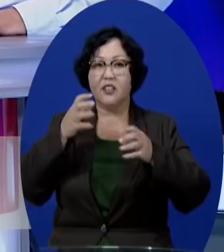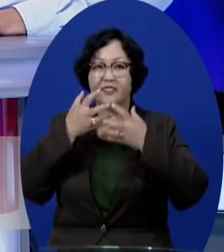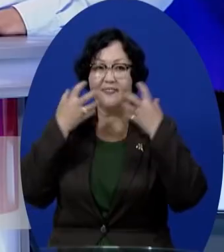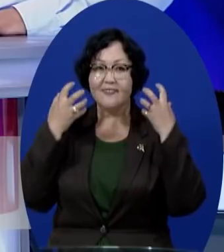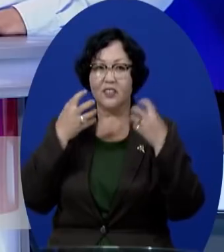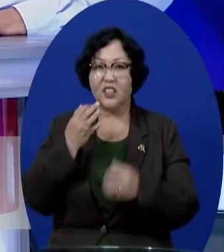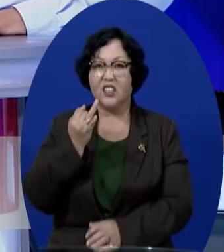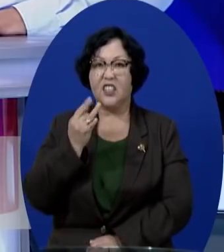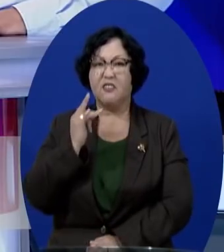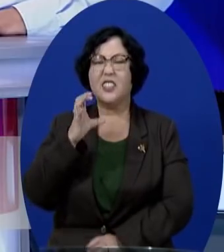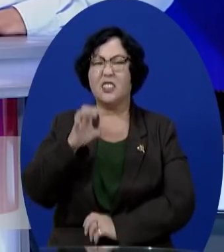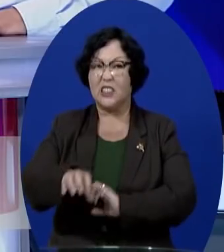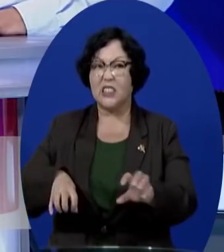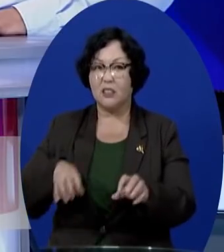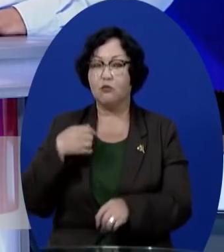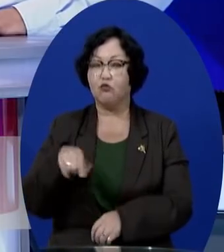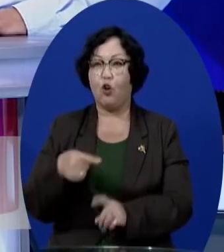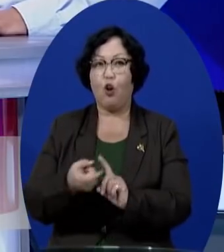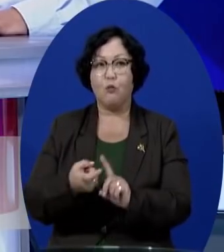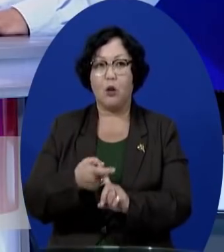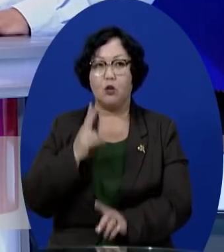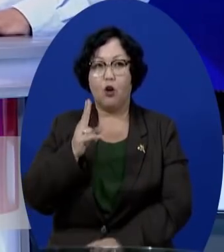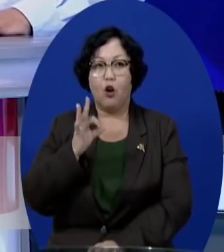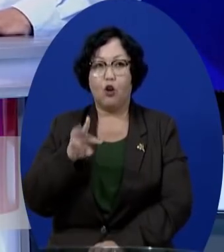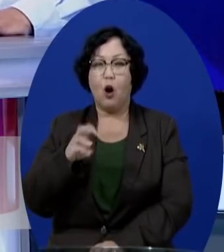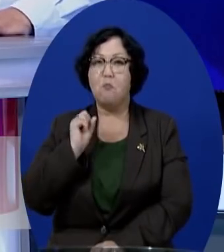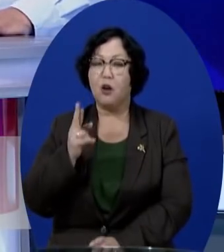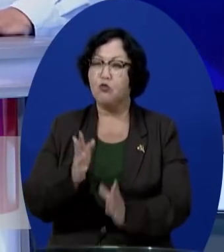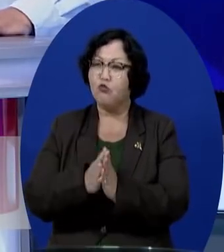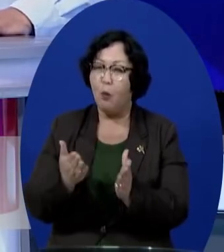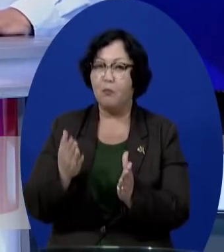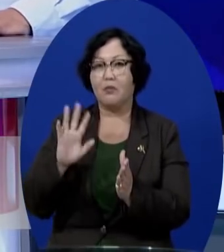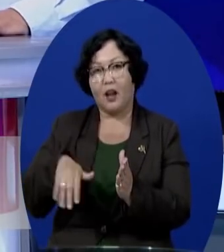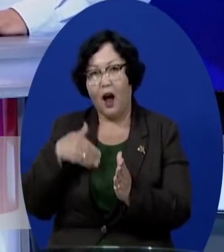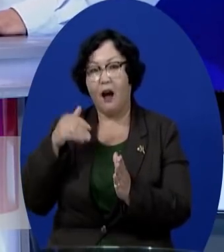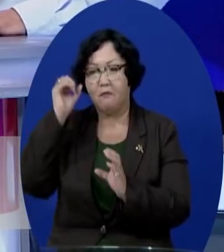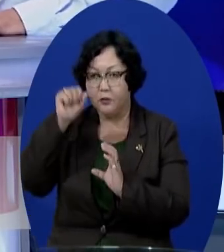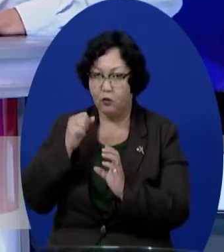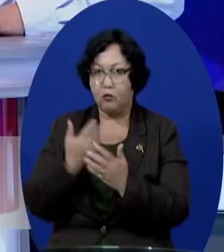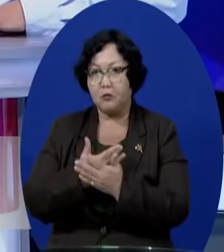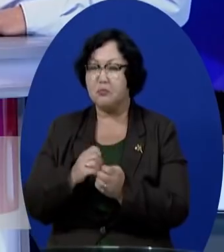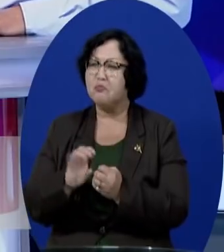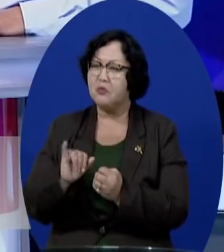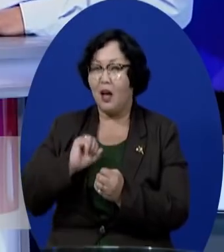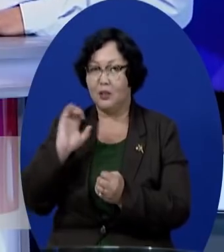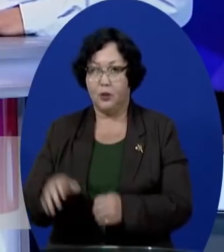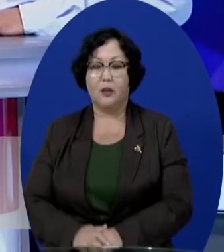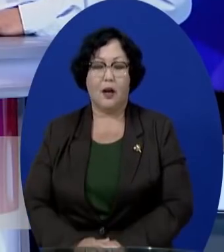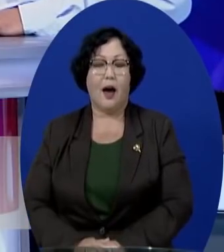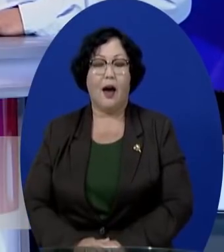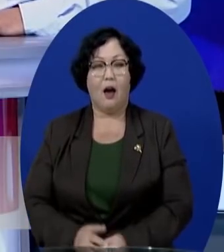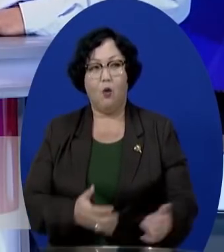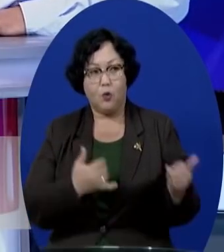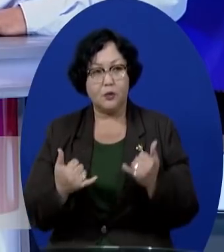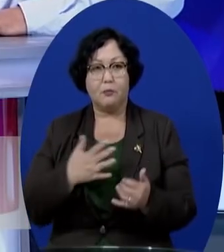дагаад шаашаа бас видео контент гарна гэсэн мэдээлэл байна. За үзэгчтэй энэ оройн амар амгалан гэрээ. Та бүхэндээ бас биднийг урьж оролцуулсан маш